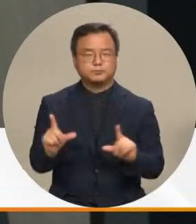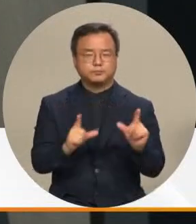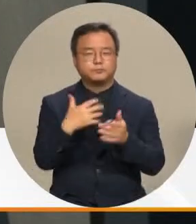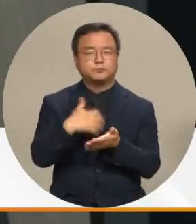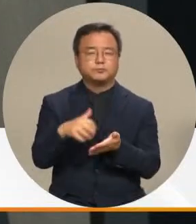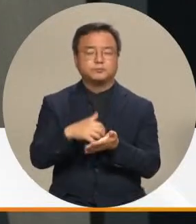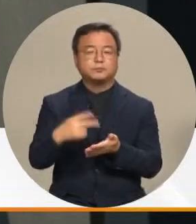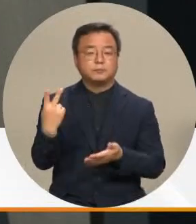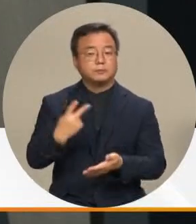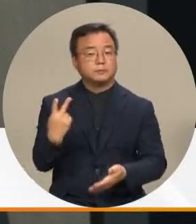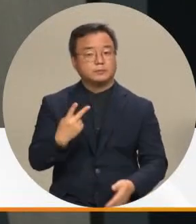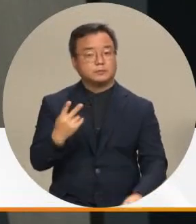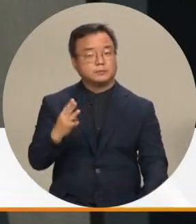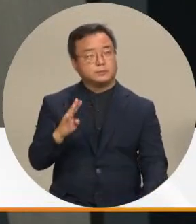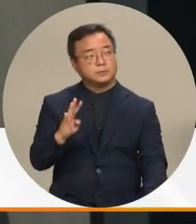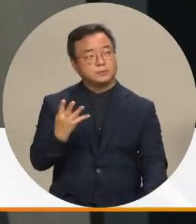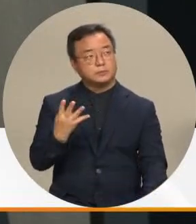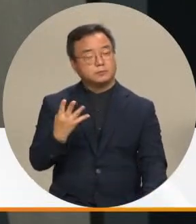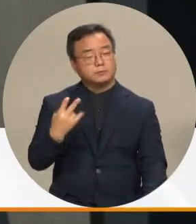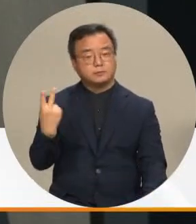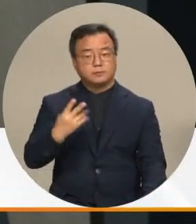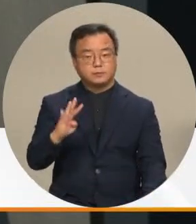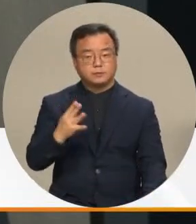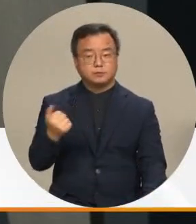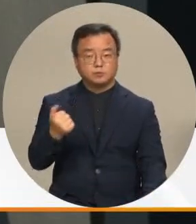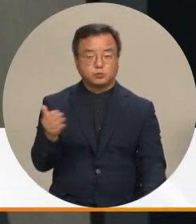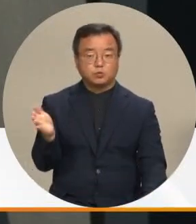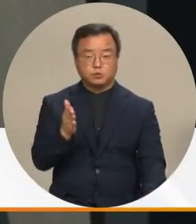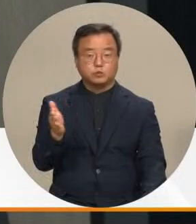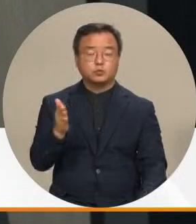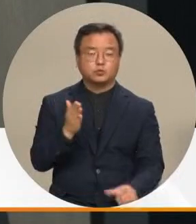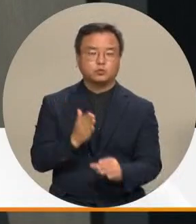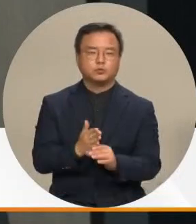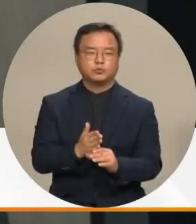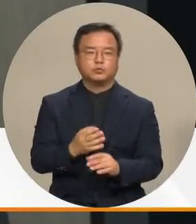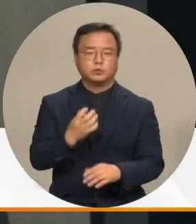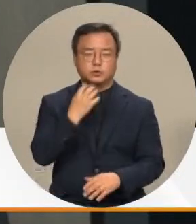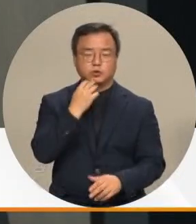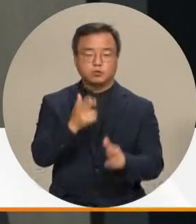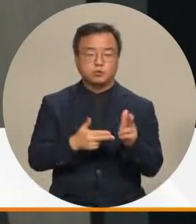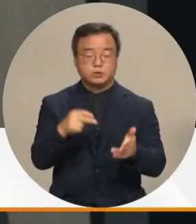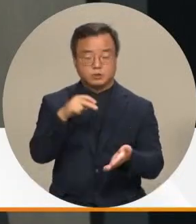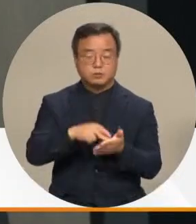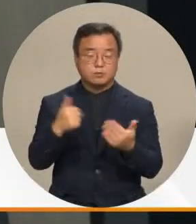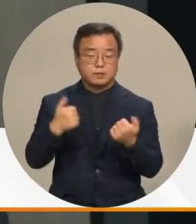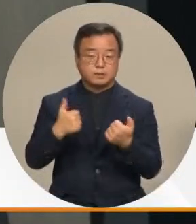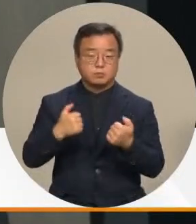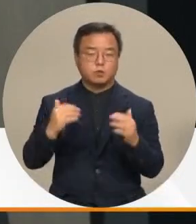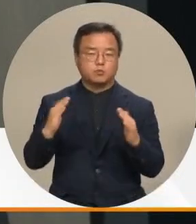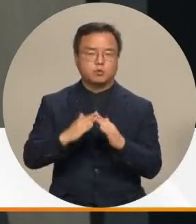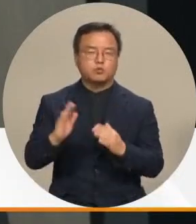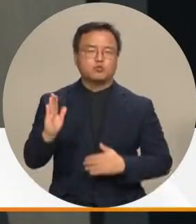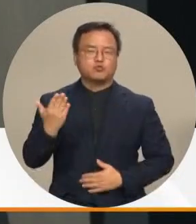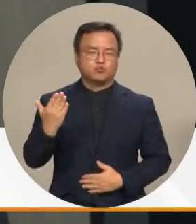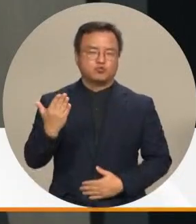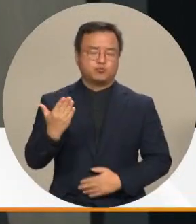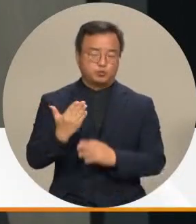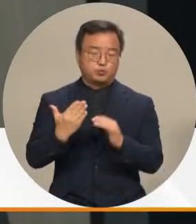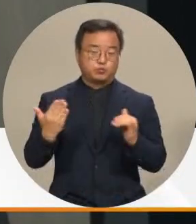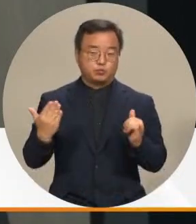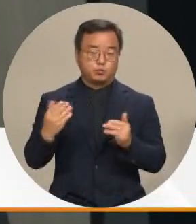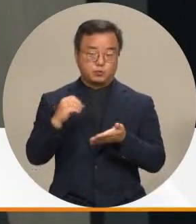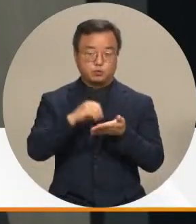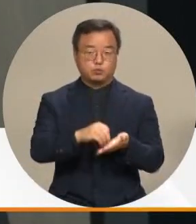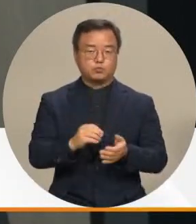약 2400에서 2,450명 정도 되구요 그리고 서울역 쪽방 상담소 같은 경우에는 약주 900명 정도 되어 있습니다